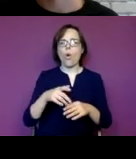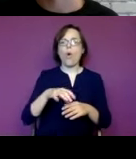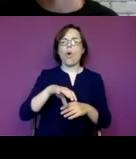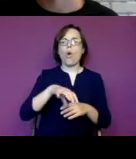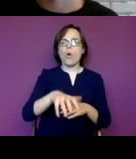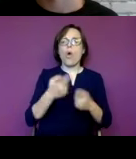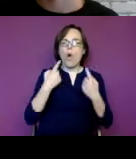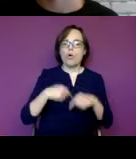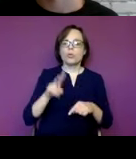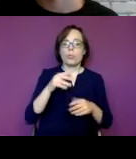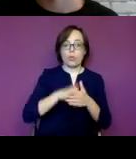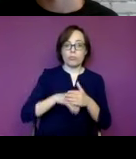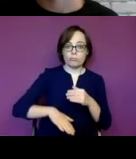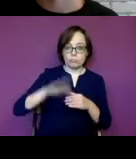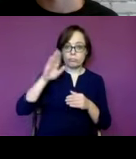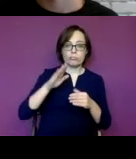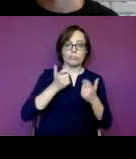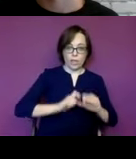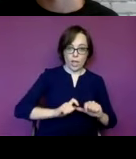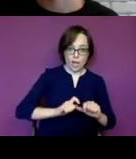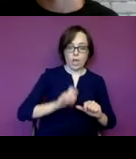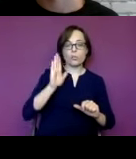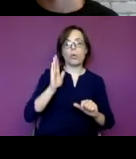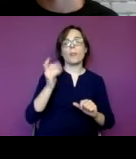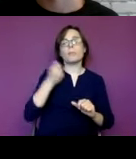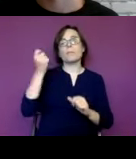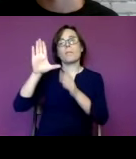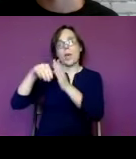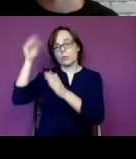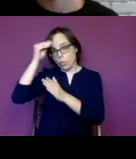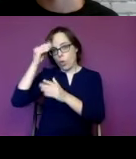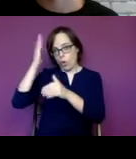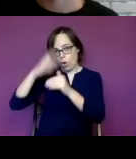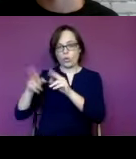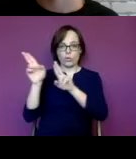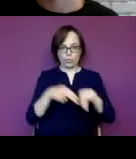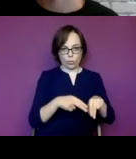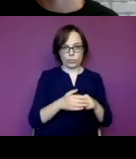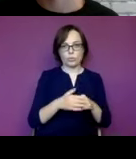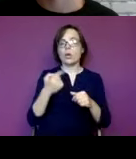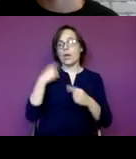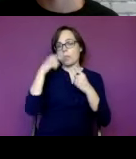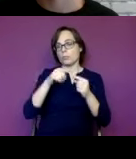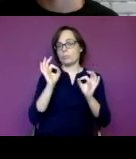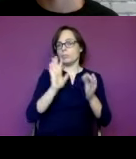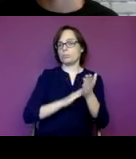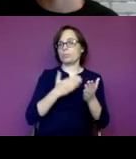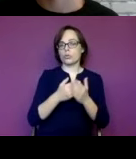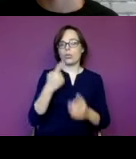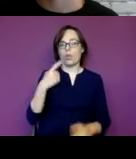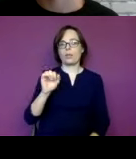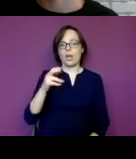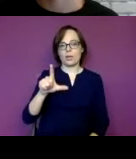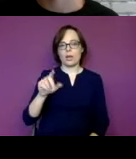wsi, wyjechały do miasta i później wróciły. Myślę, że tutaj dobrym przykładem jest Daniel Rycharski, który wracając